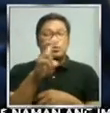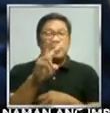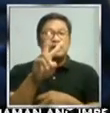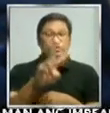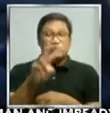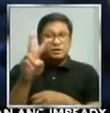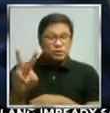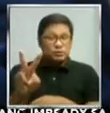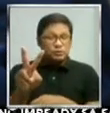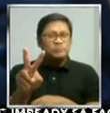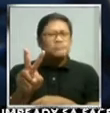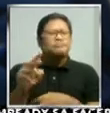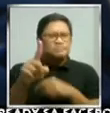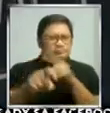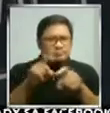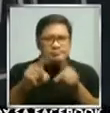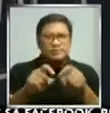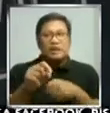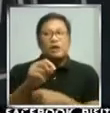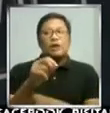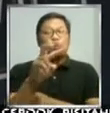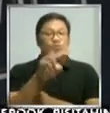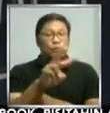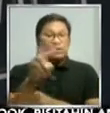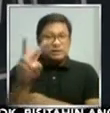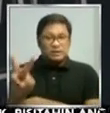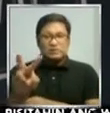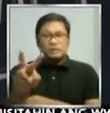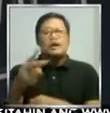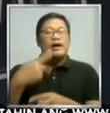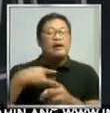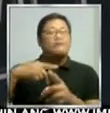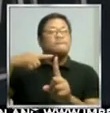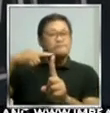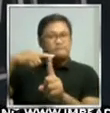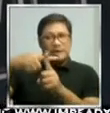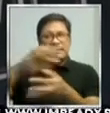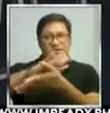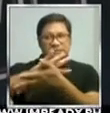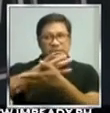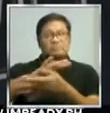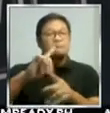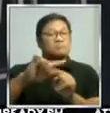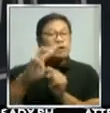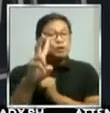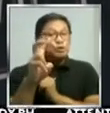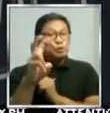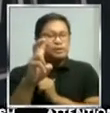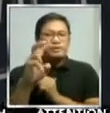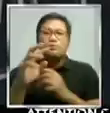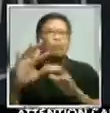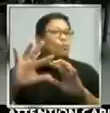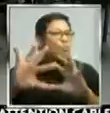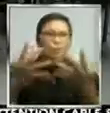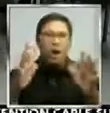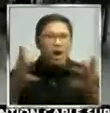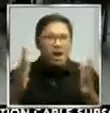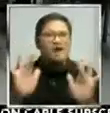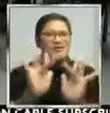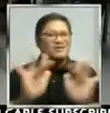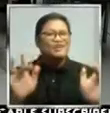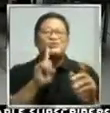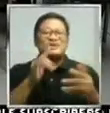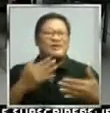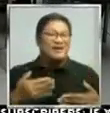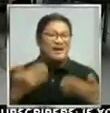222, 22 lang yung nag-positive, yung 200 talagang clear. Kaya yun ang nakakatuwa. Doble